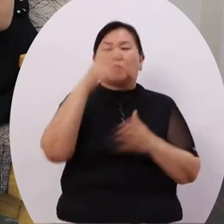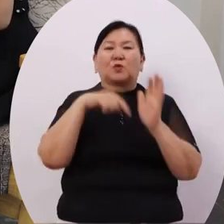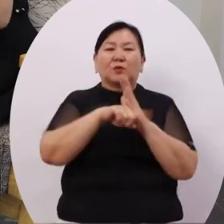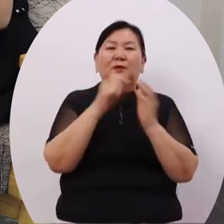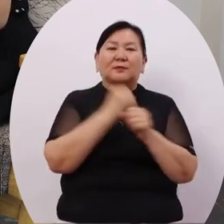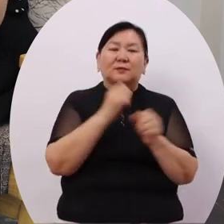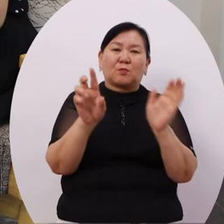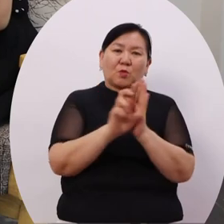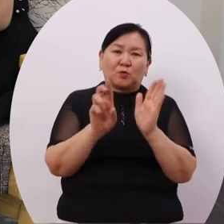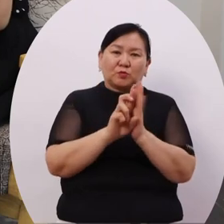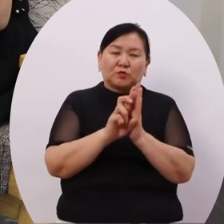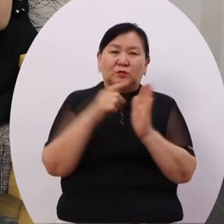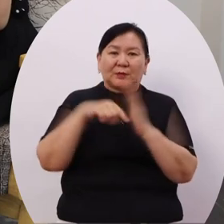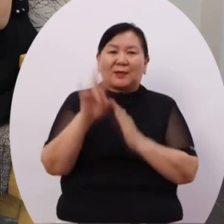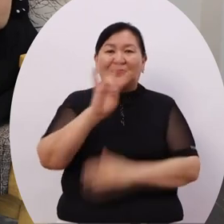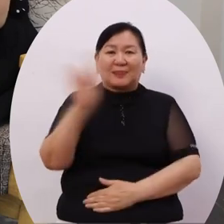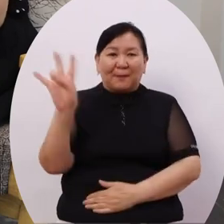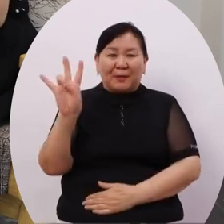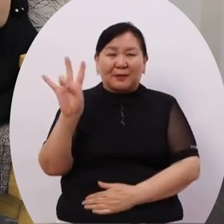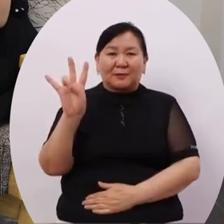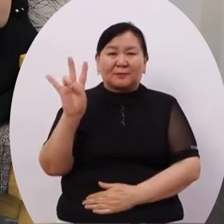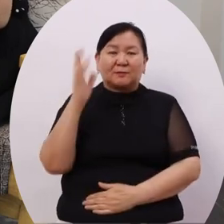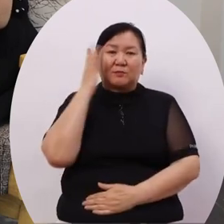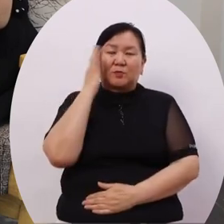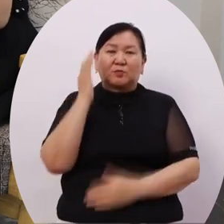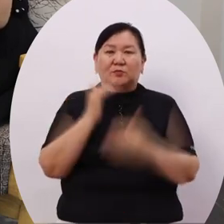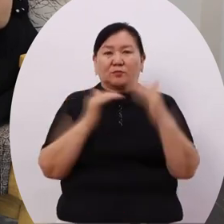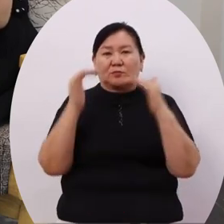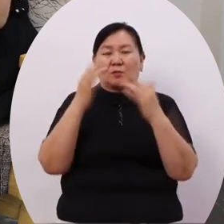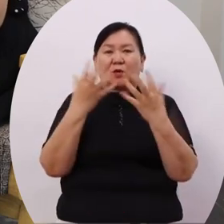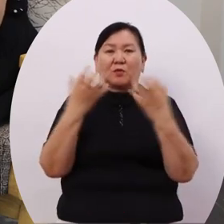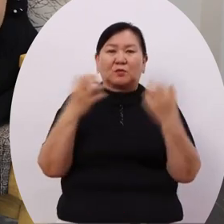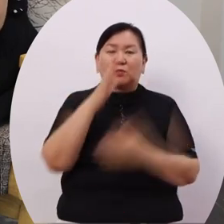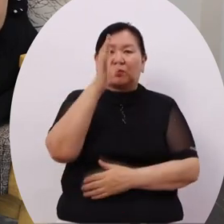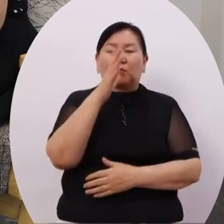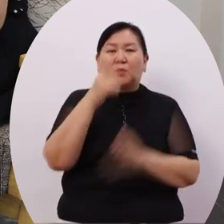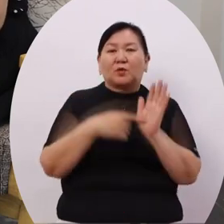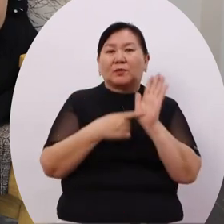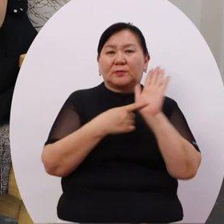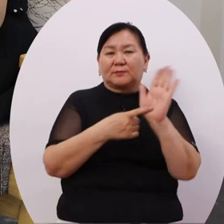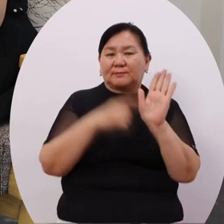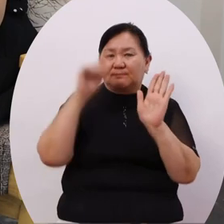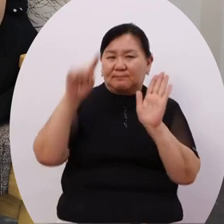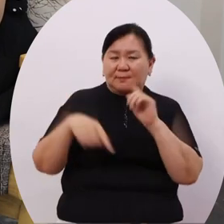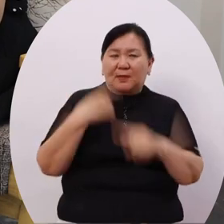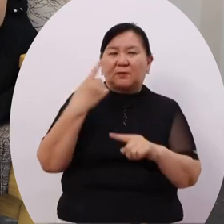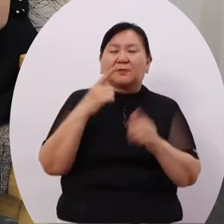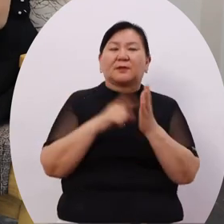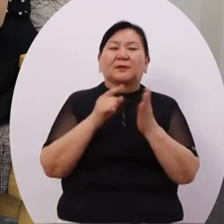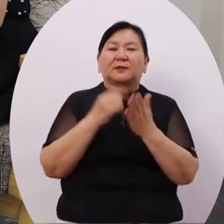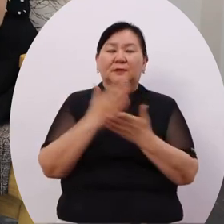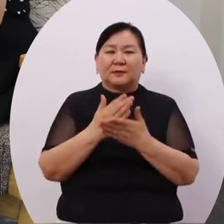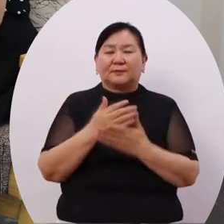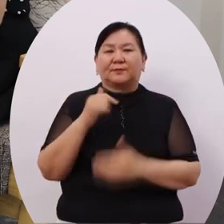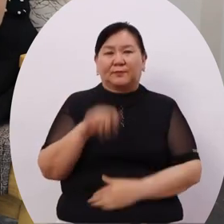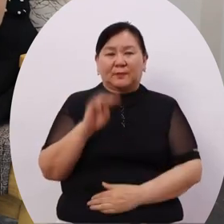нийтийн дуу хоолойд ажиллах одоо боломжтой тэр намын одоо бодлогын төвчөнд ажиллах хүмүүс олон нийтийн дуу хоолой гэдэг тэр бол айгүй